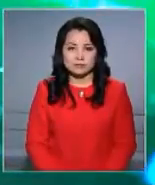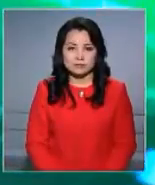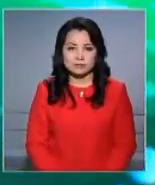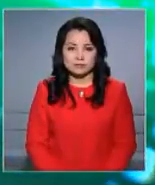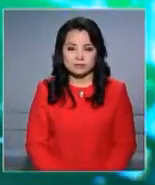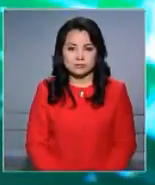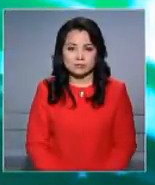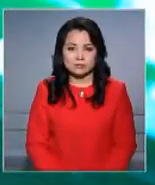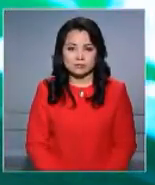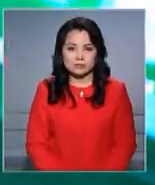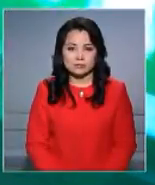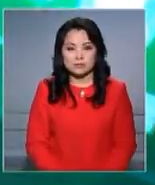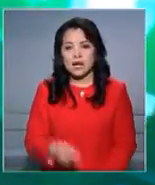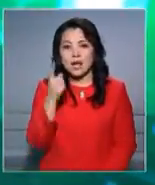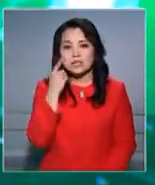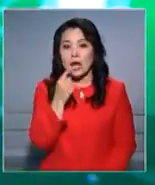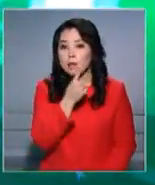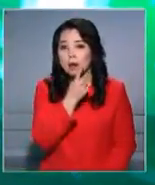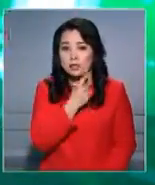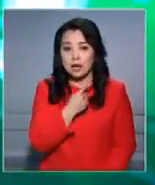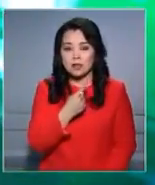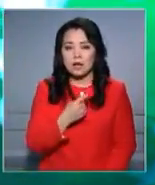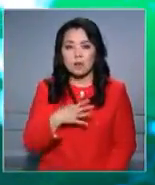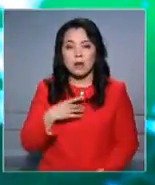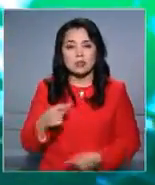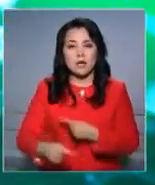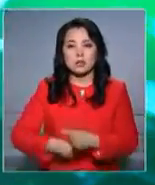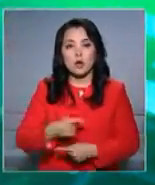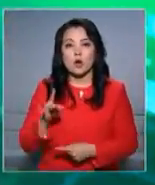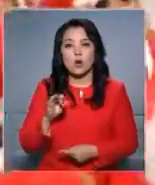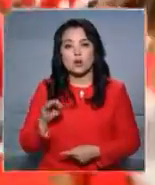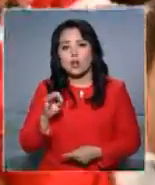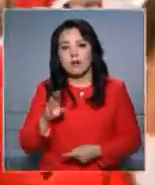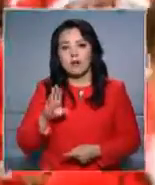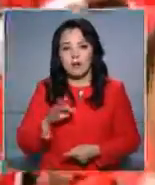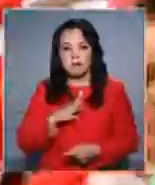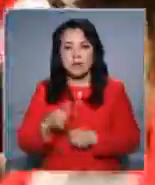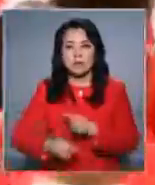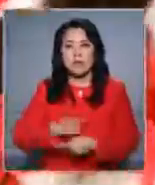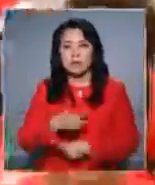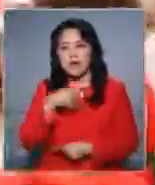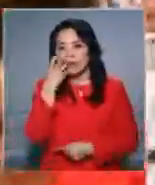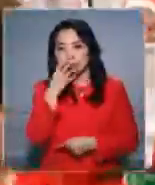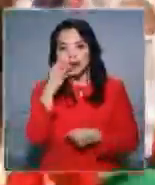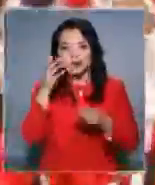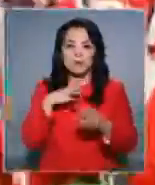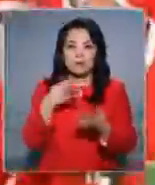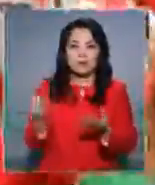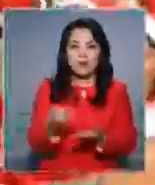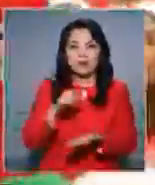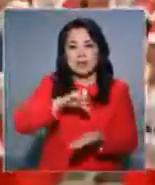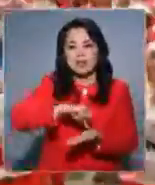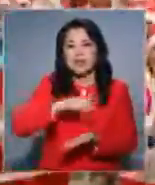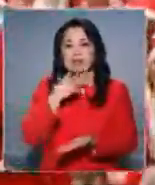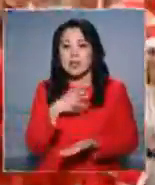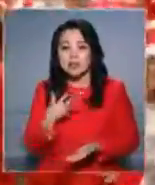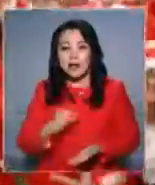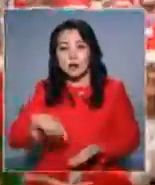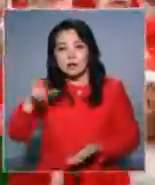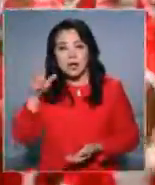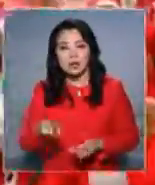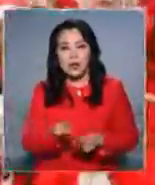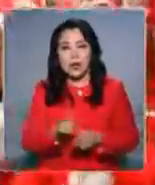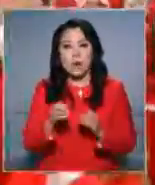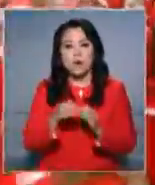Хабарымыздың соңында қызықты ақпарат. Испанияда дәстүрлі Рождестволық жарыс өтті. Санта Клаус киімін киген 10 мыңнан астам адам мен эльф